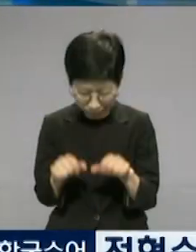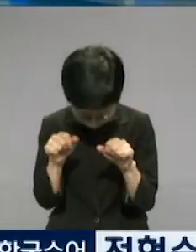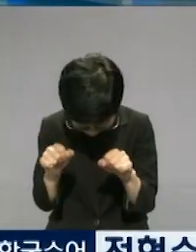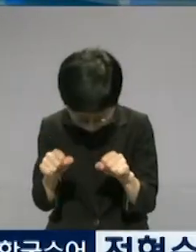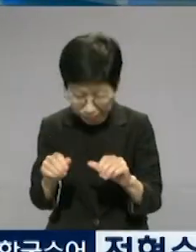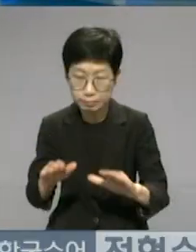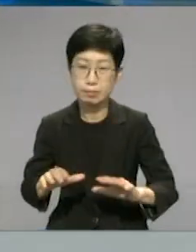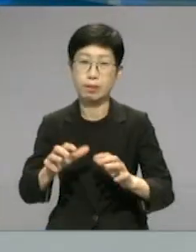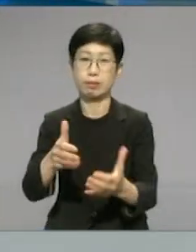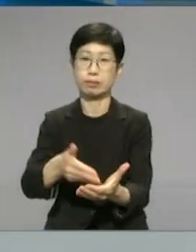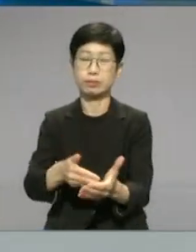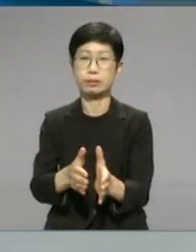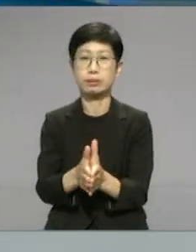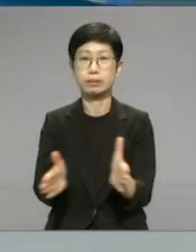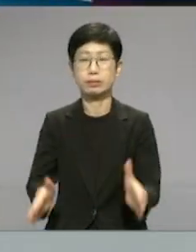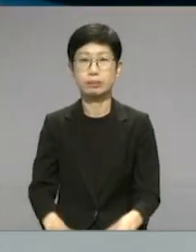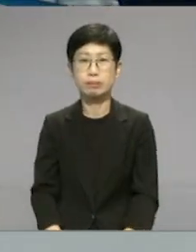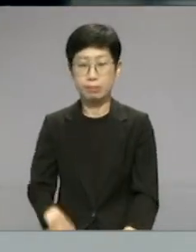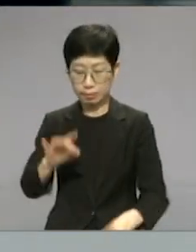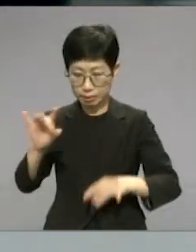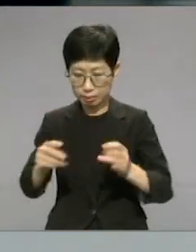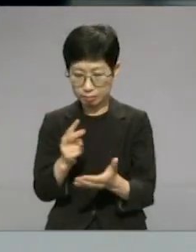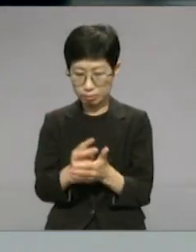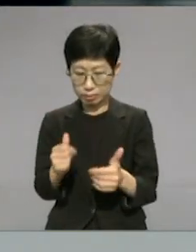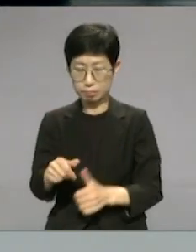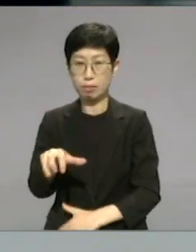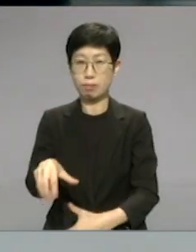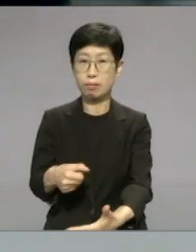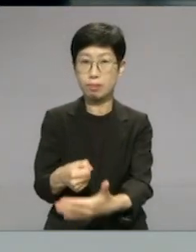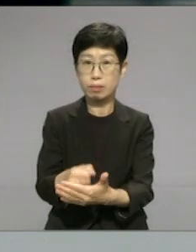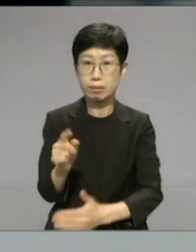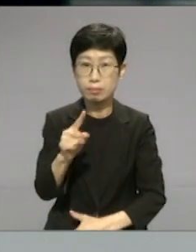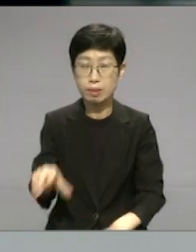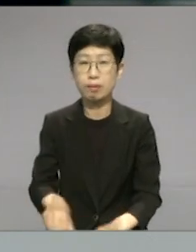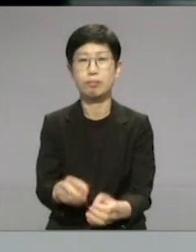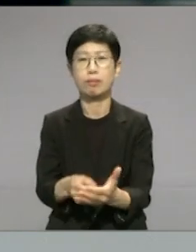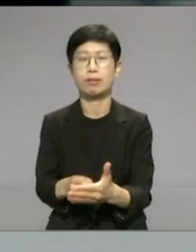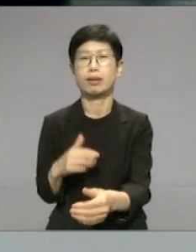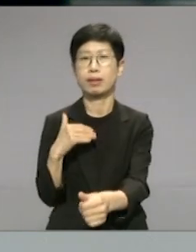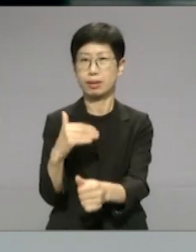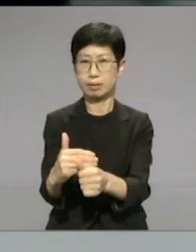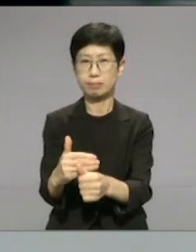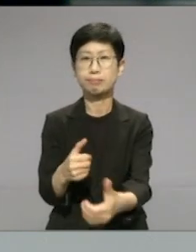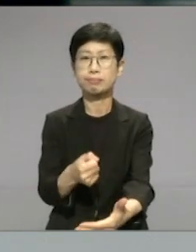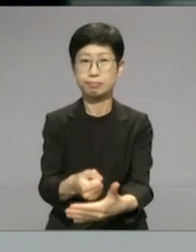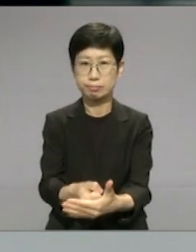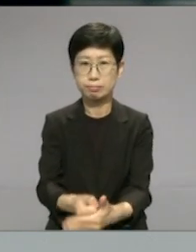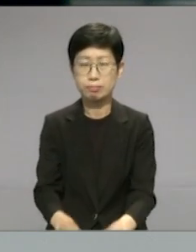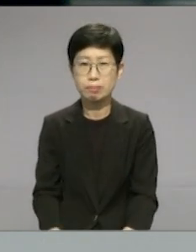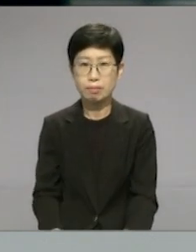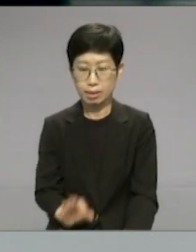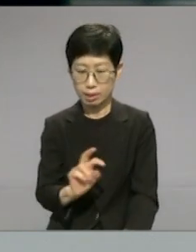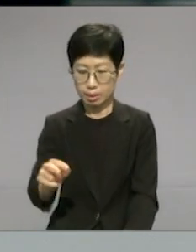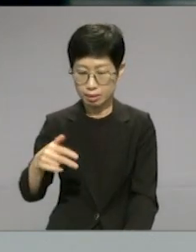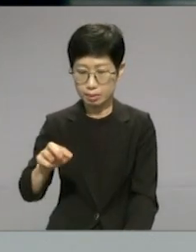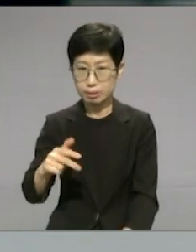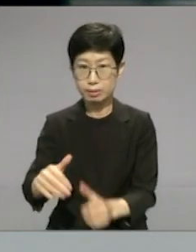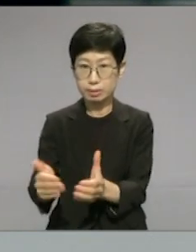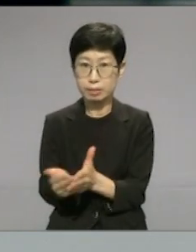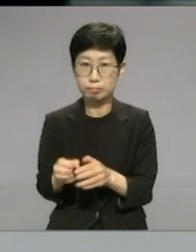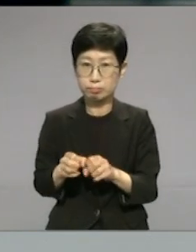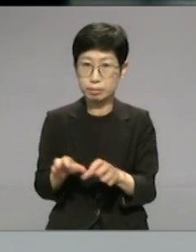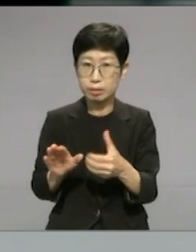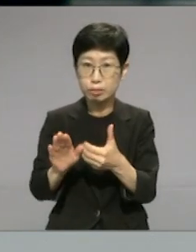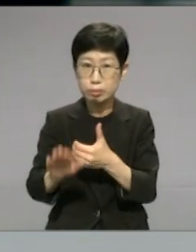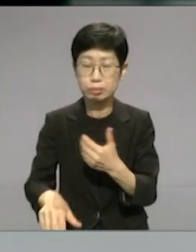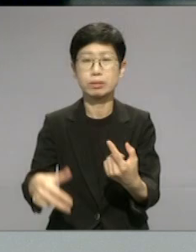여러분 안녕하십니까? 태국 헌법재판소가 현직 총리의 해임을 결정했습니다. 최대 야당 전진당을 해산한